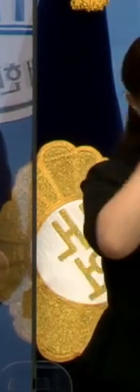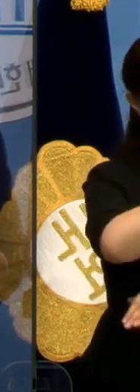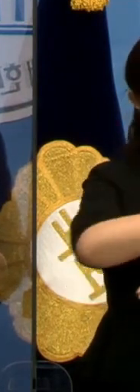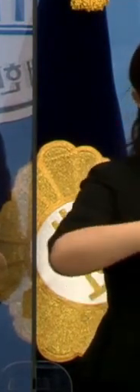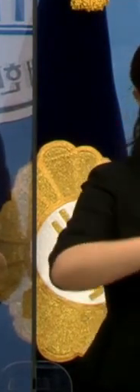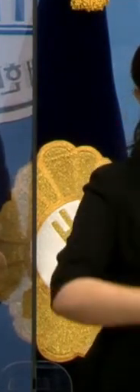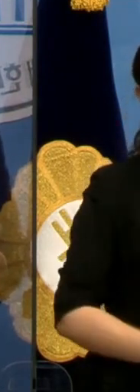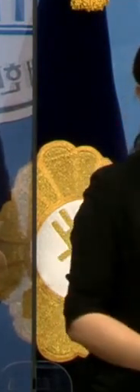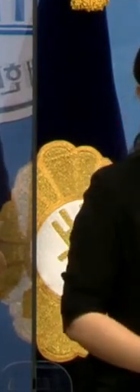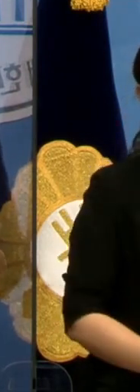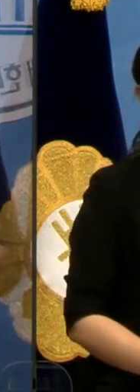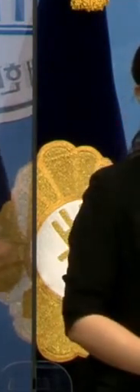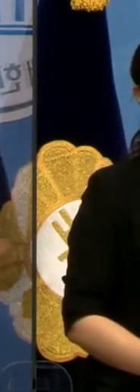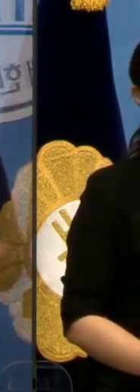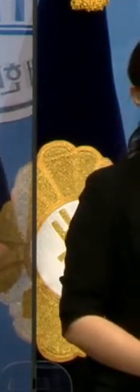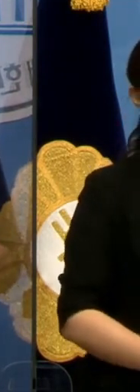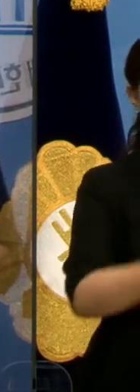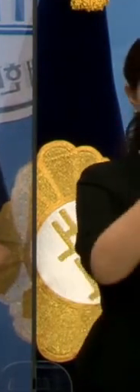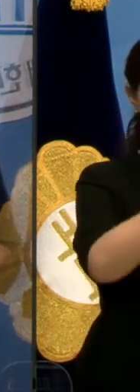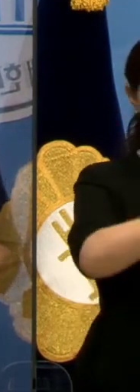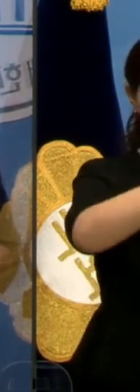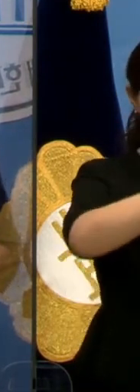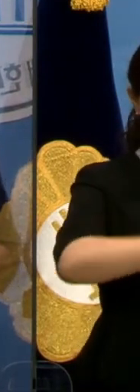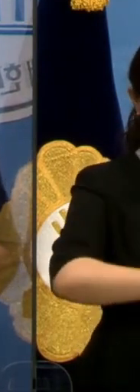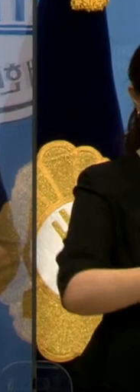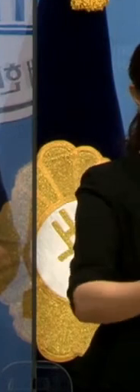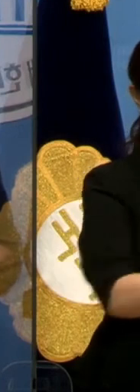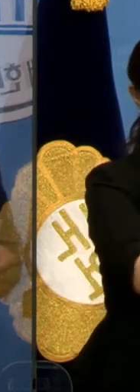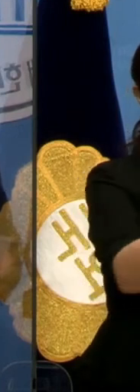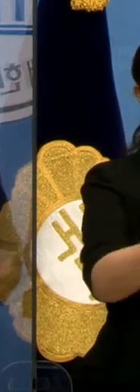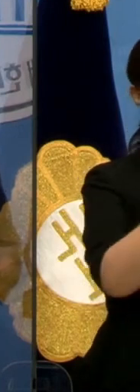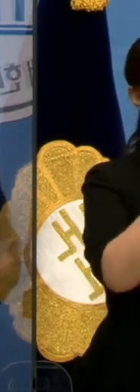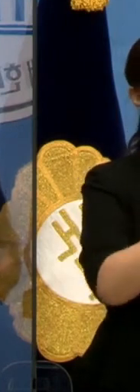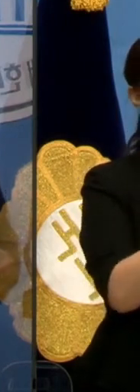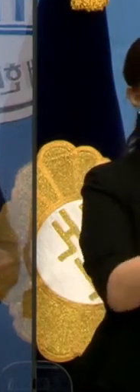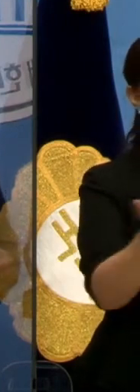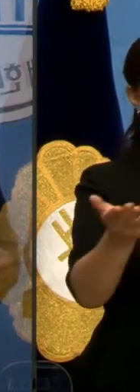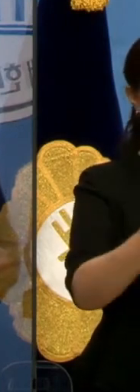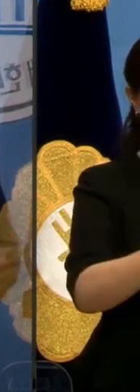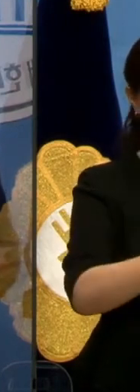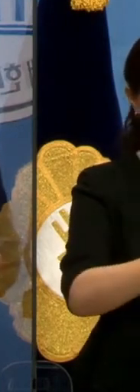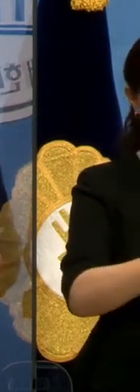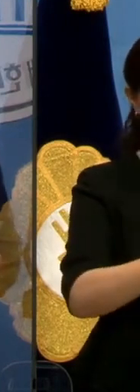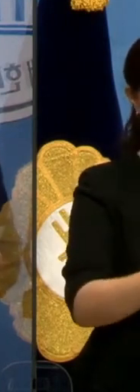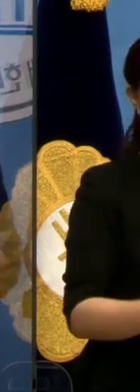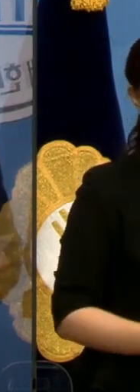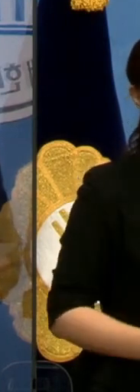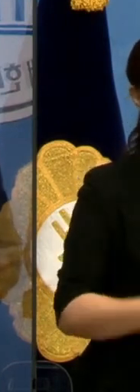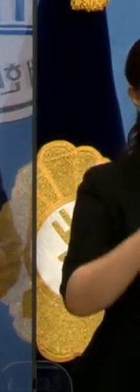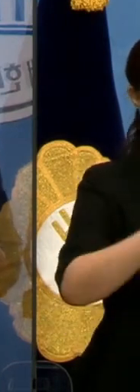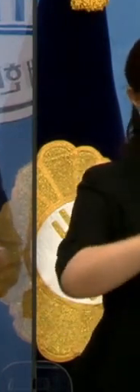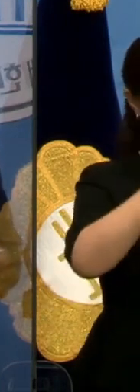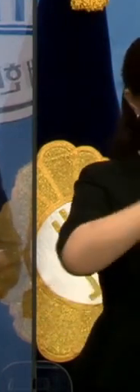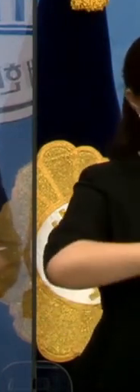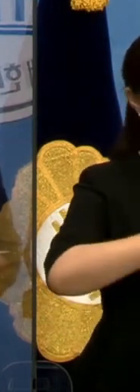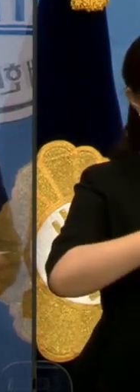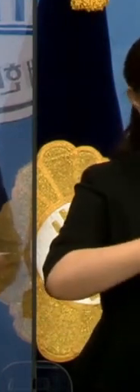법안의 내용은 여러분께 이미 자료로 배부해드린 바가 있습니다. 그것은 제가 읽지